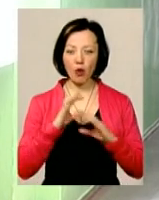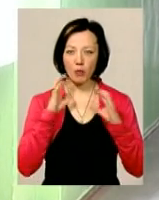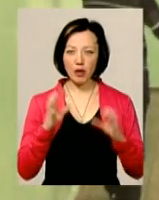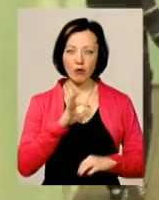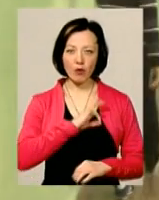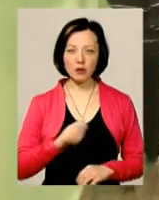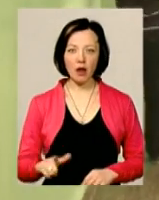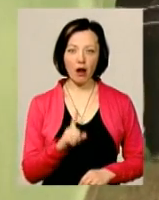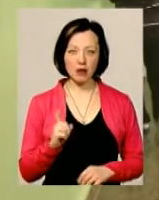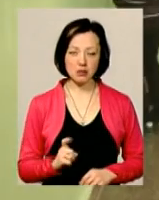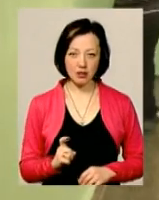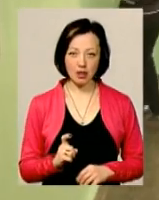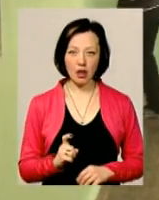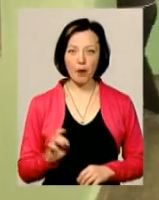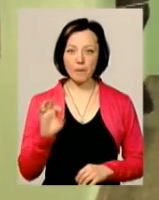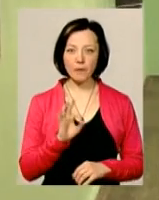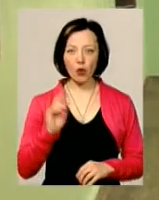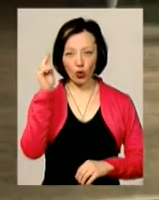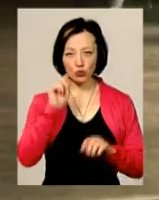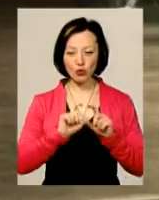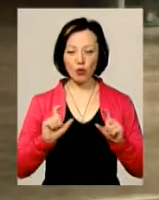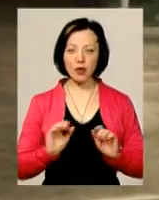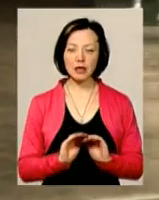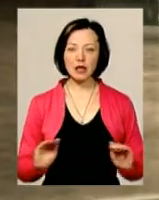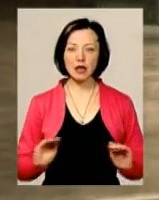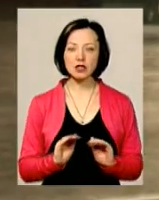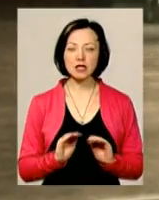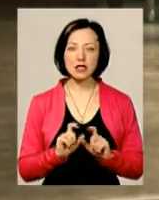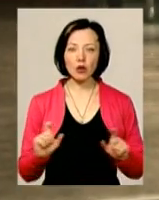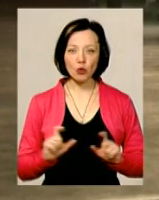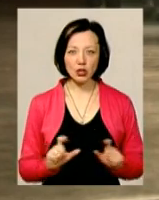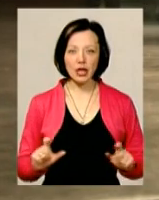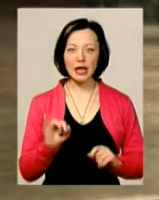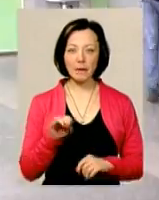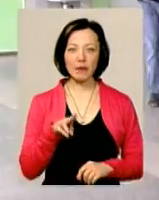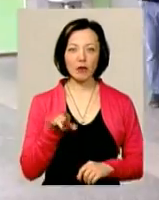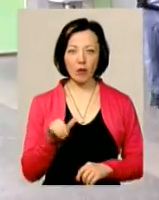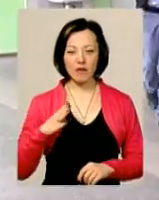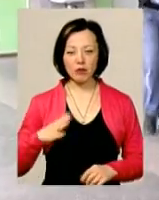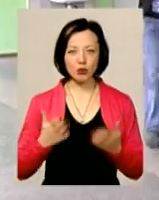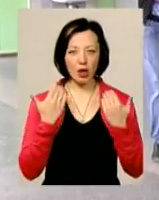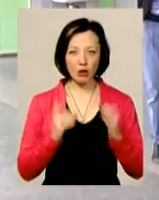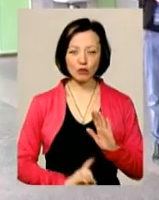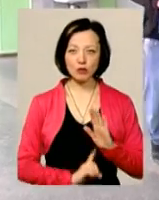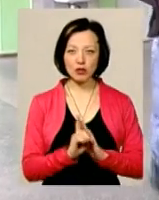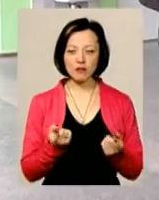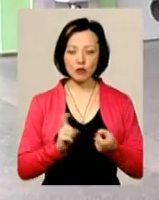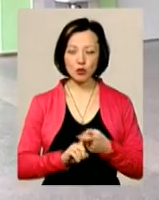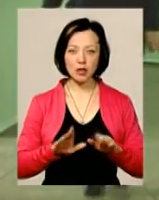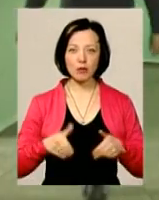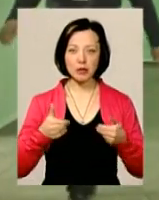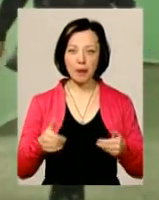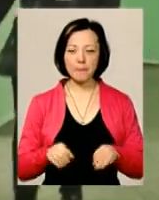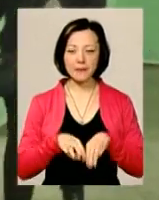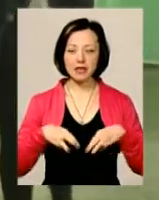яких використовується газ. Йдеться про школи, дитячі садочки і заклади профтехосвіти. Вимушені канікули розпочалися у зв'язку з